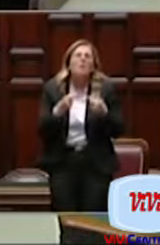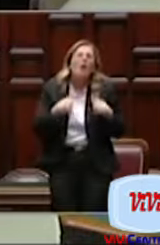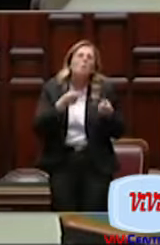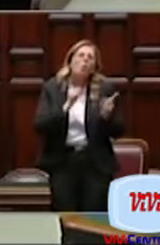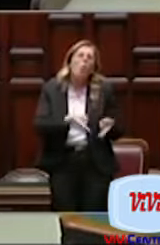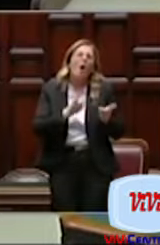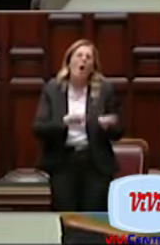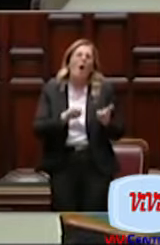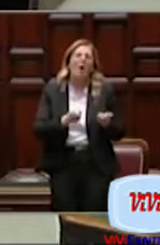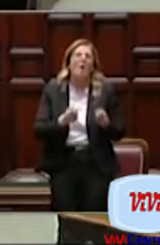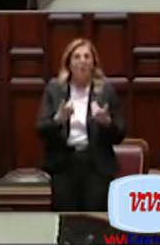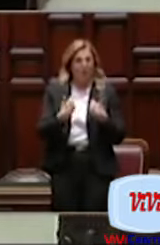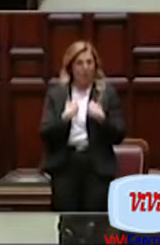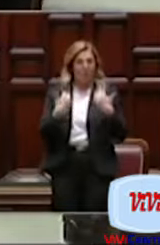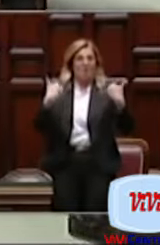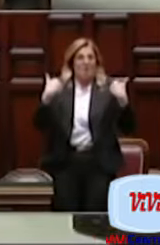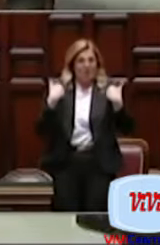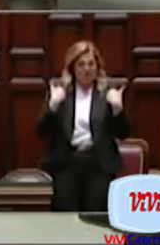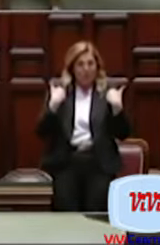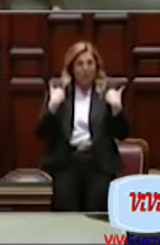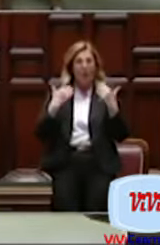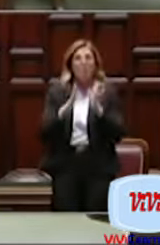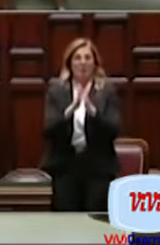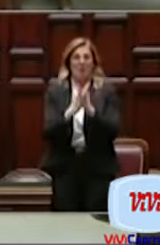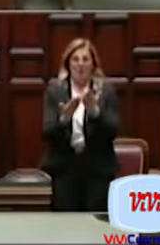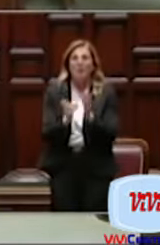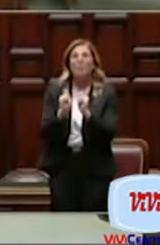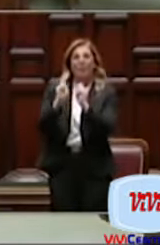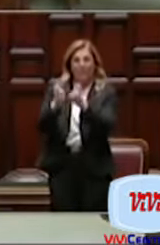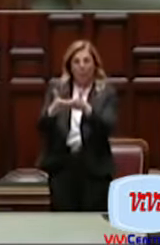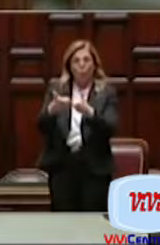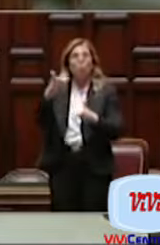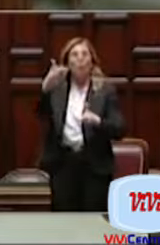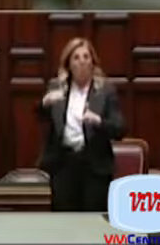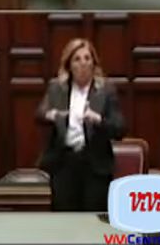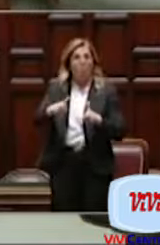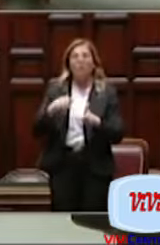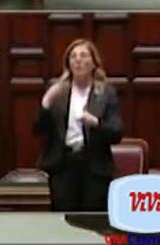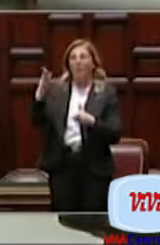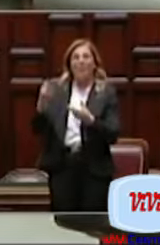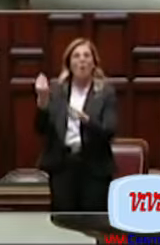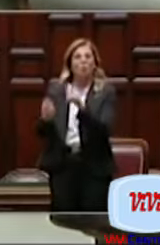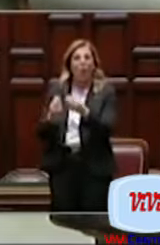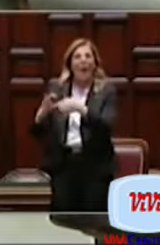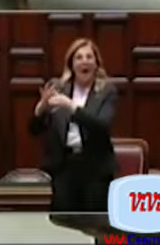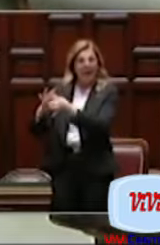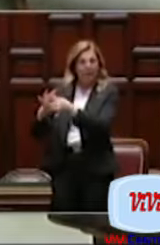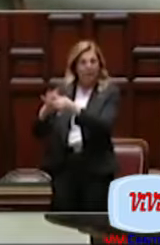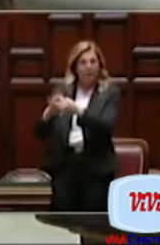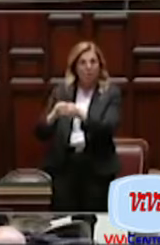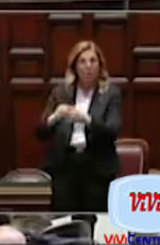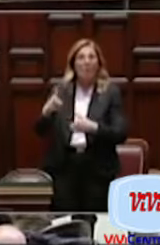Sono responsabile di aver venduto l'abbecedario per andare a giocare con i miei amici, per aver